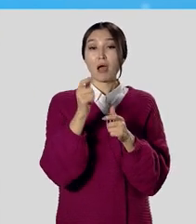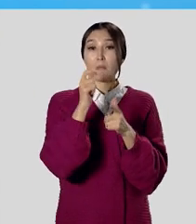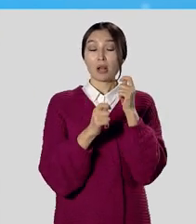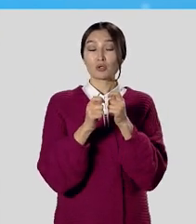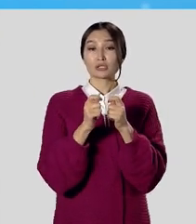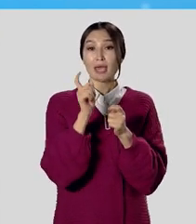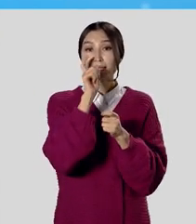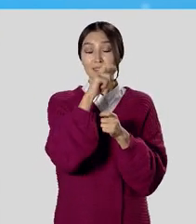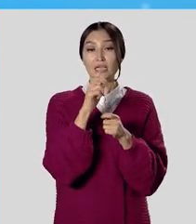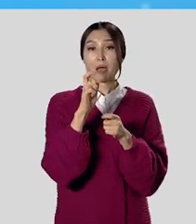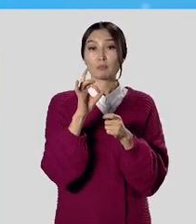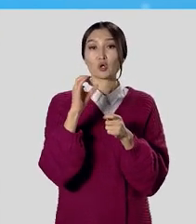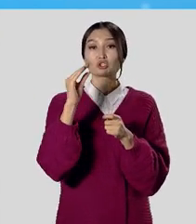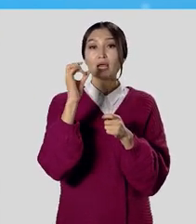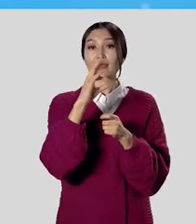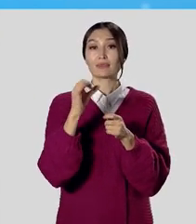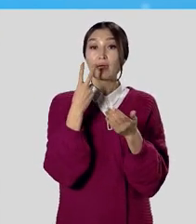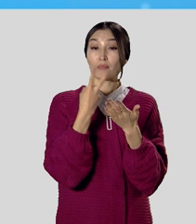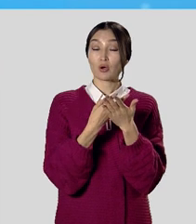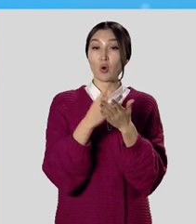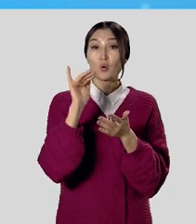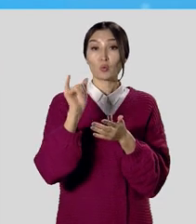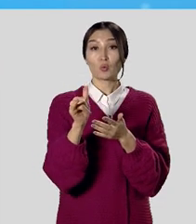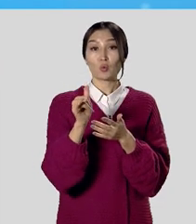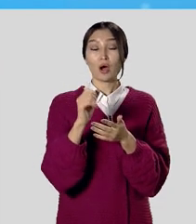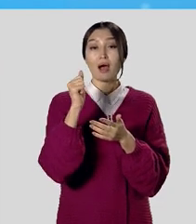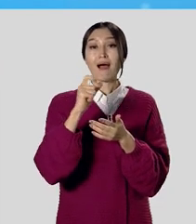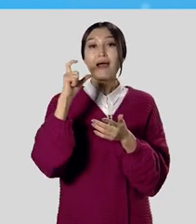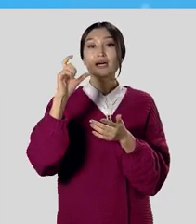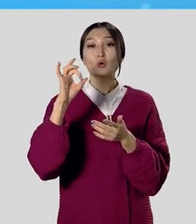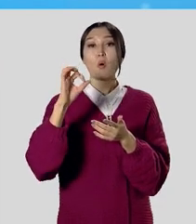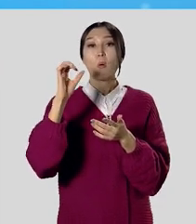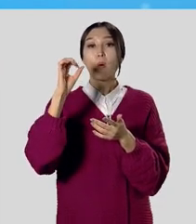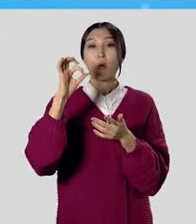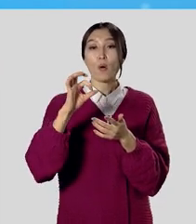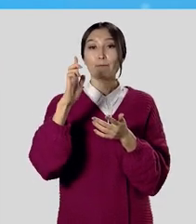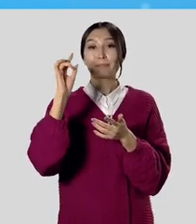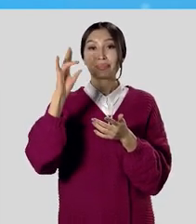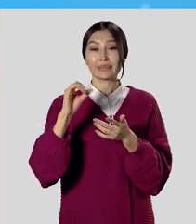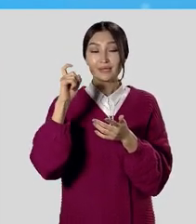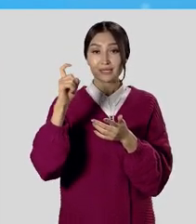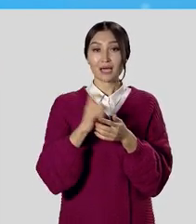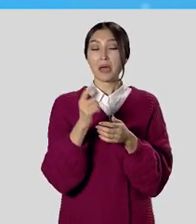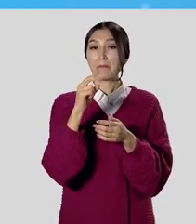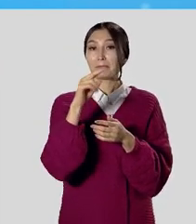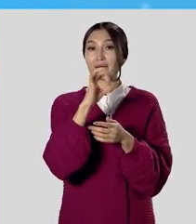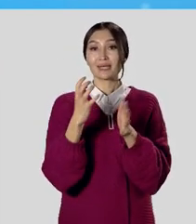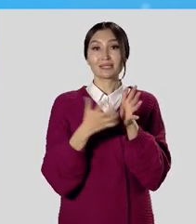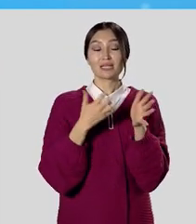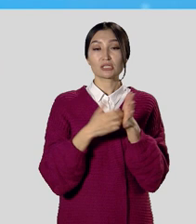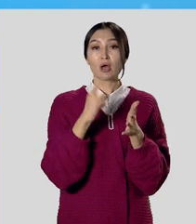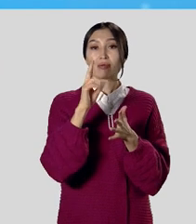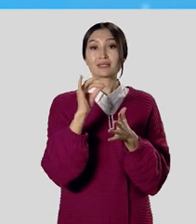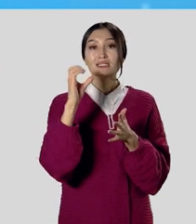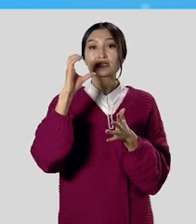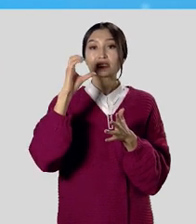Молочно-кислое брожение наблюдается и у аэробных организмов при недостатке кислорода в